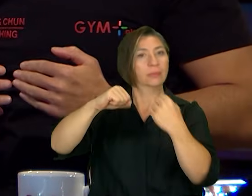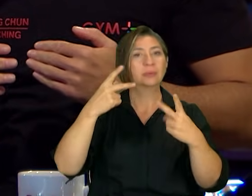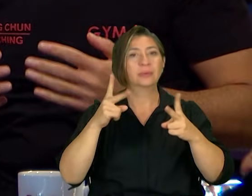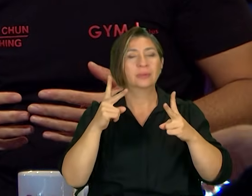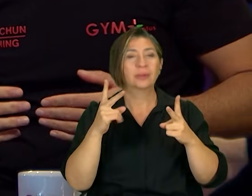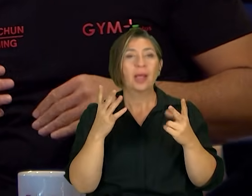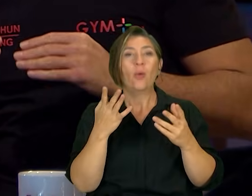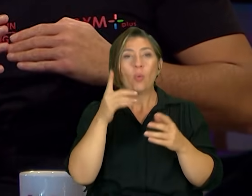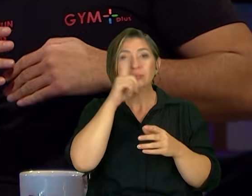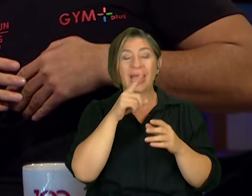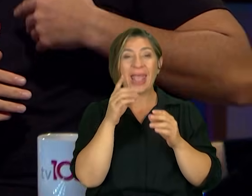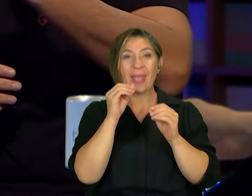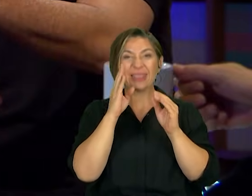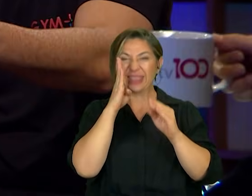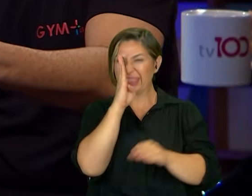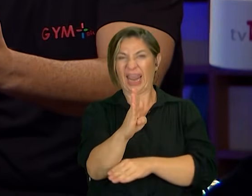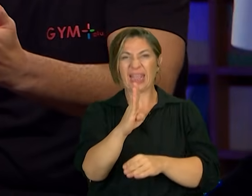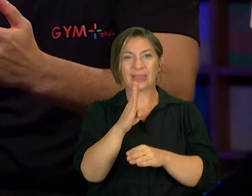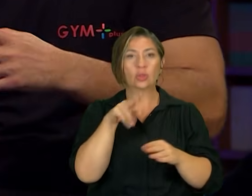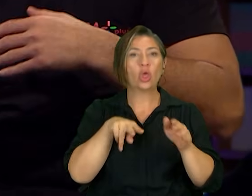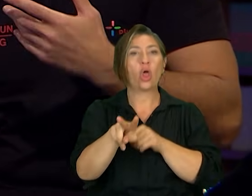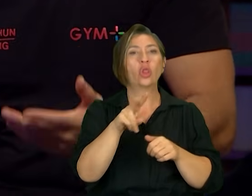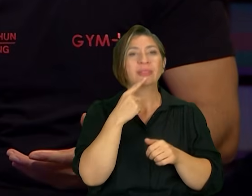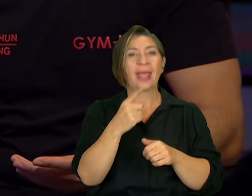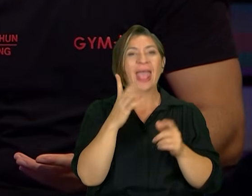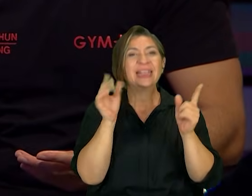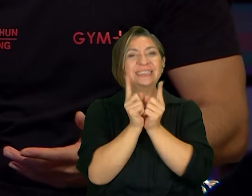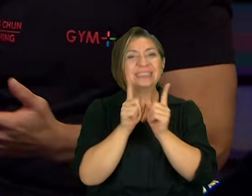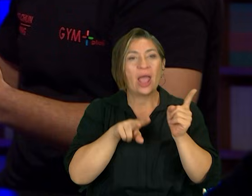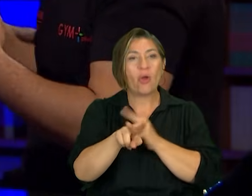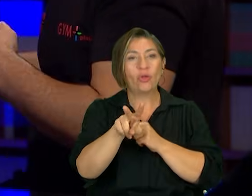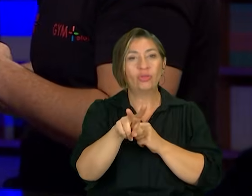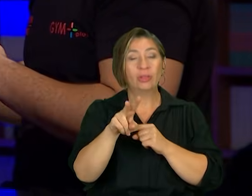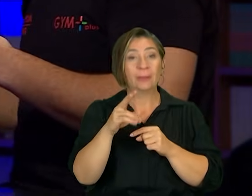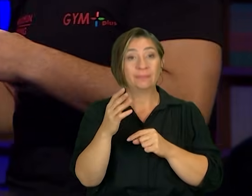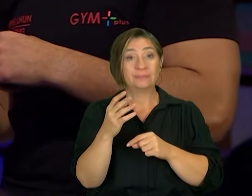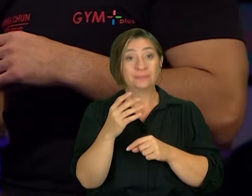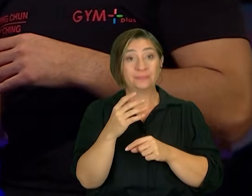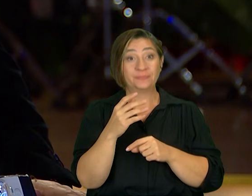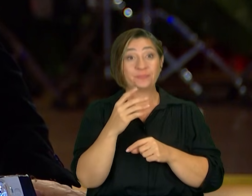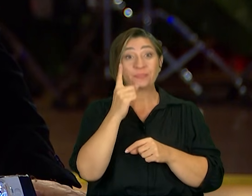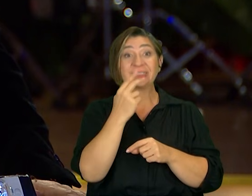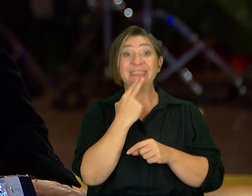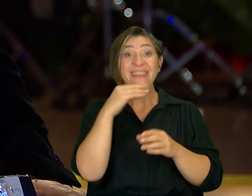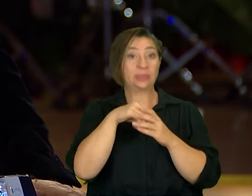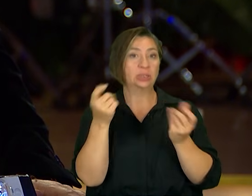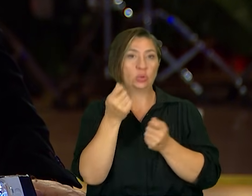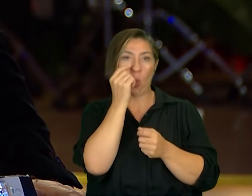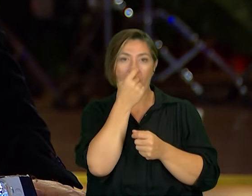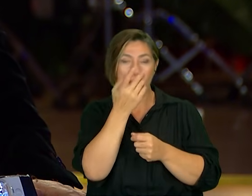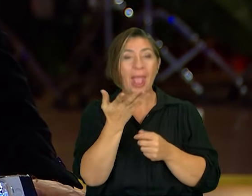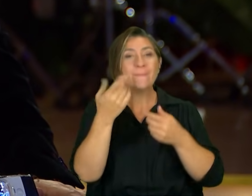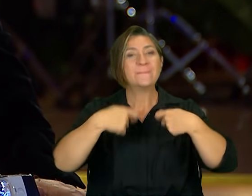Chun prensip olarak her zaman en direkt yolu kullanıyor. En kısa yolu kullanıyor. Eğer bize ki saldırı... Bir kadın için de işi kolaylaştırıyor. Aynen.